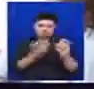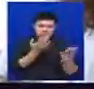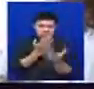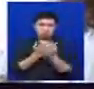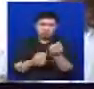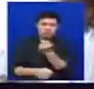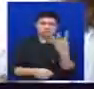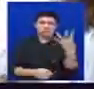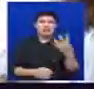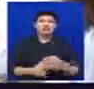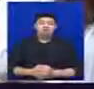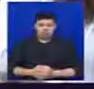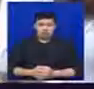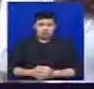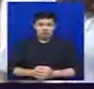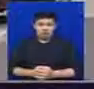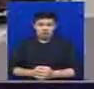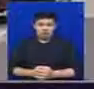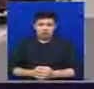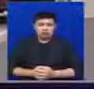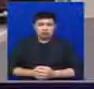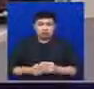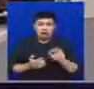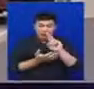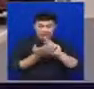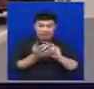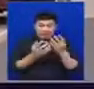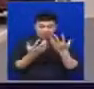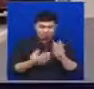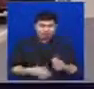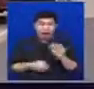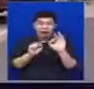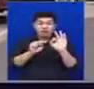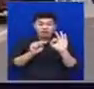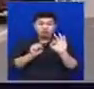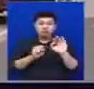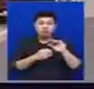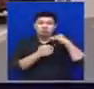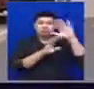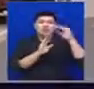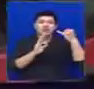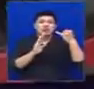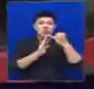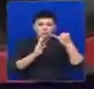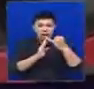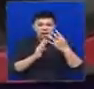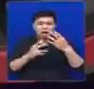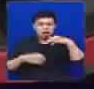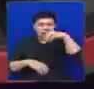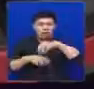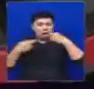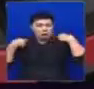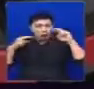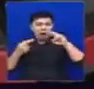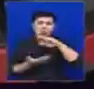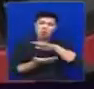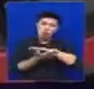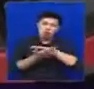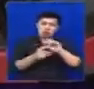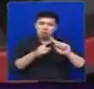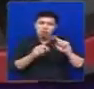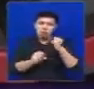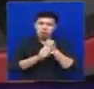ค่ะส่วนร่างรัฐธรรมนูญอีก 900,000 ชุดนะคะก็จะทยอยส่งไปยังจังหวัดส่วนราชการและสถานศึกษาให้แล้วเสร็จภาย